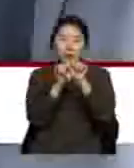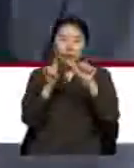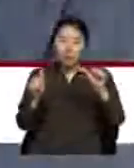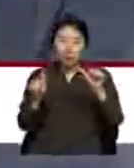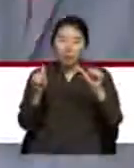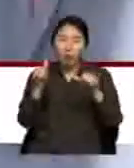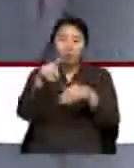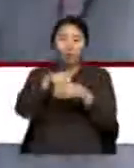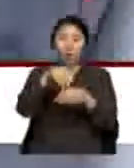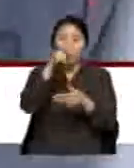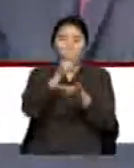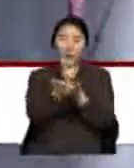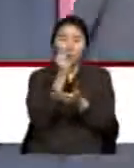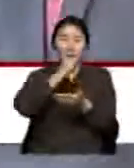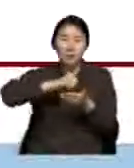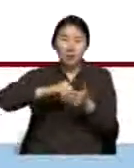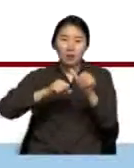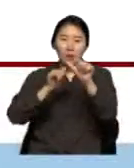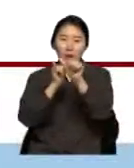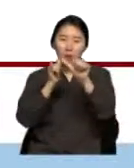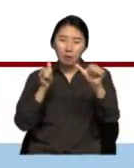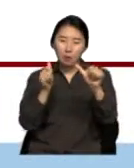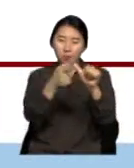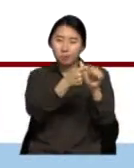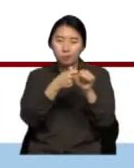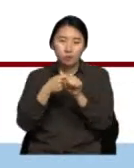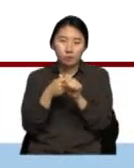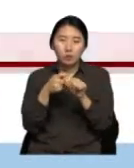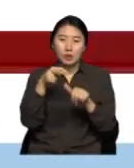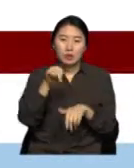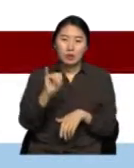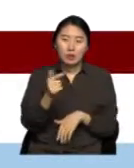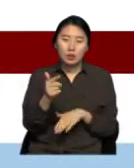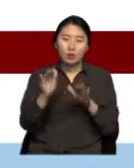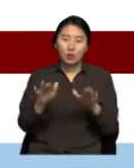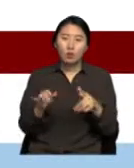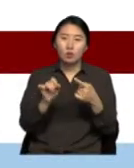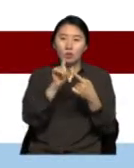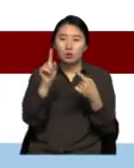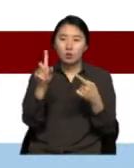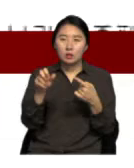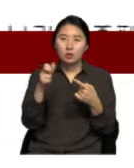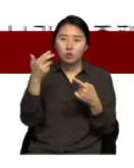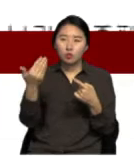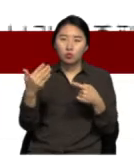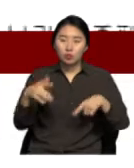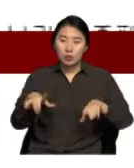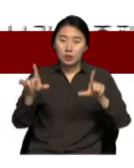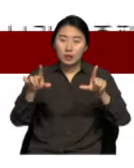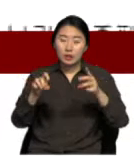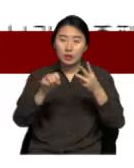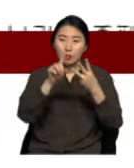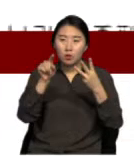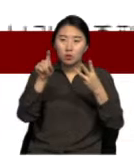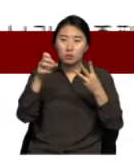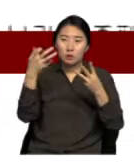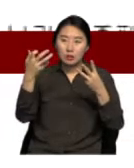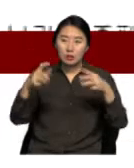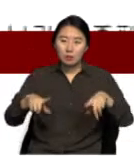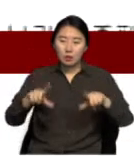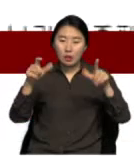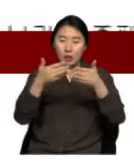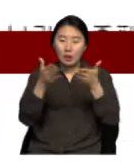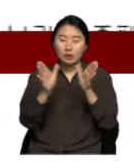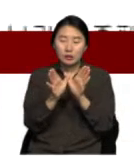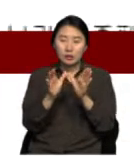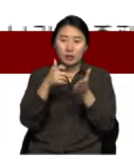위반 혐의로 불구속 기소했습니다. 신 구청장은 올해 1월 29일부터 3월 13일까지 카카오톡 단체